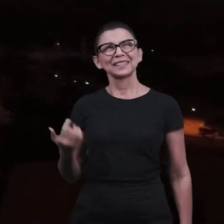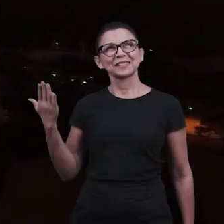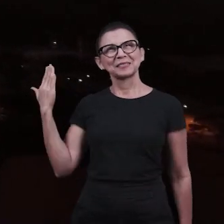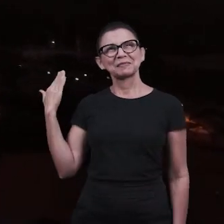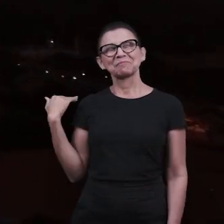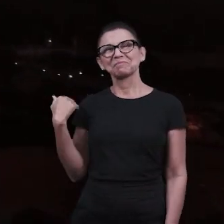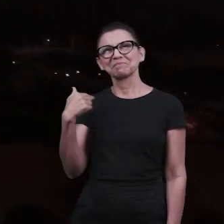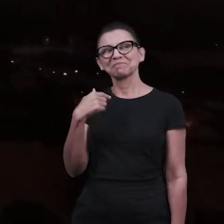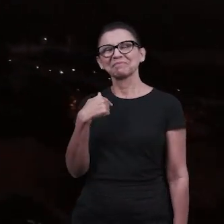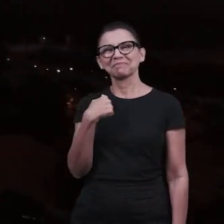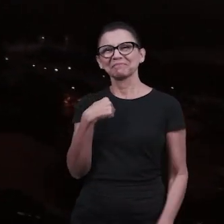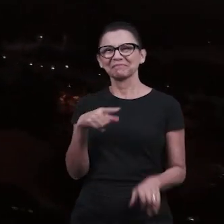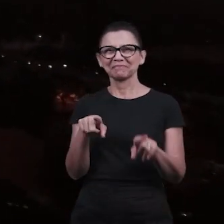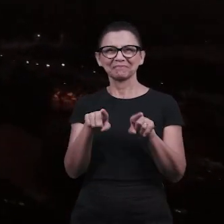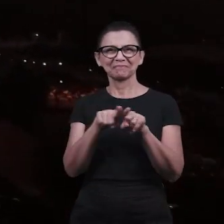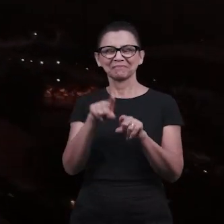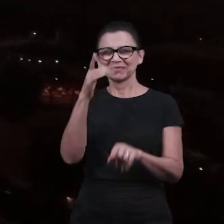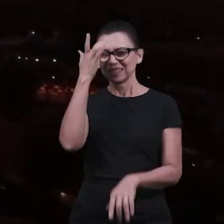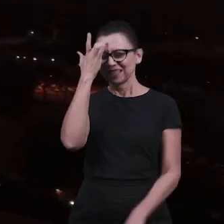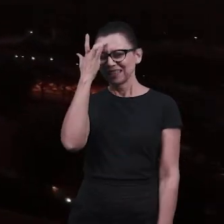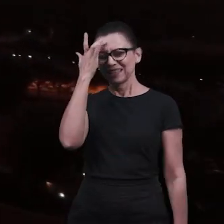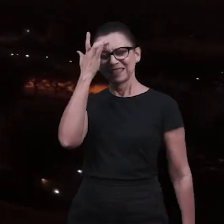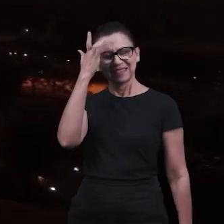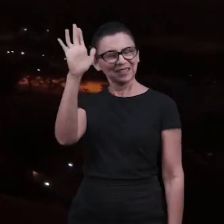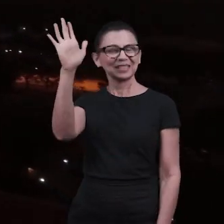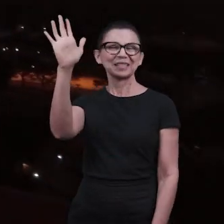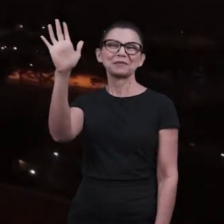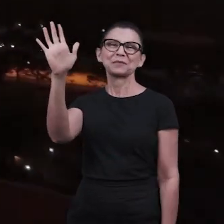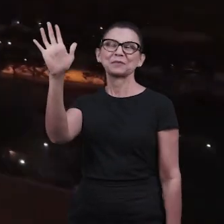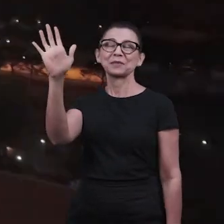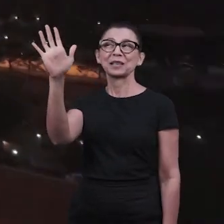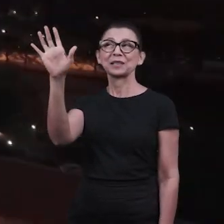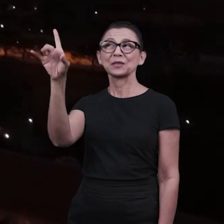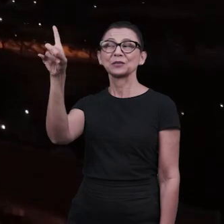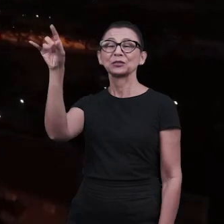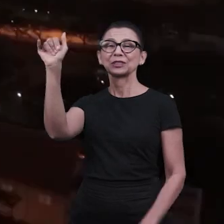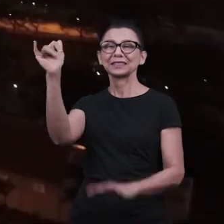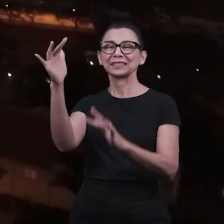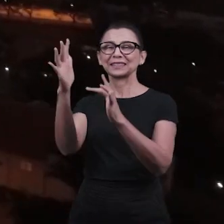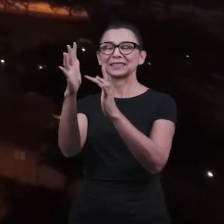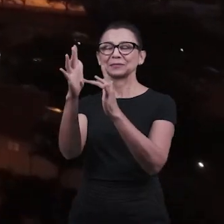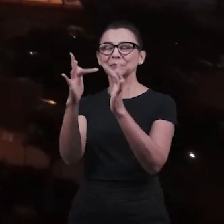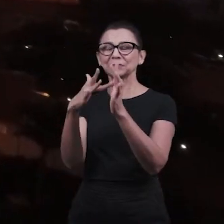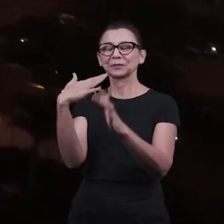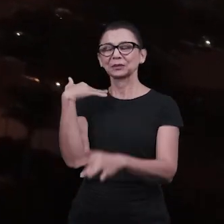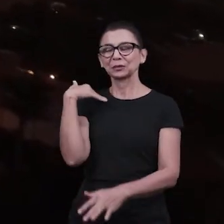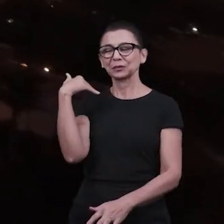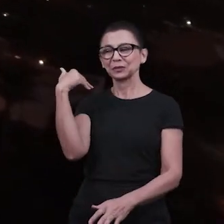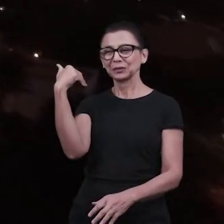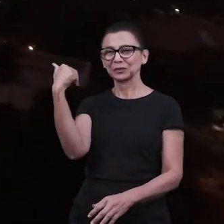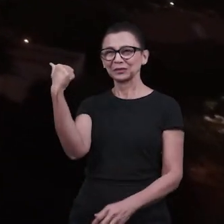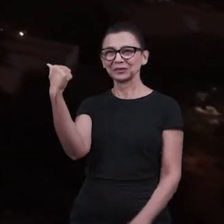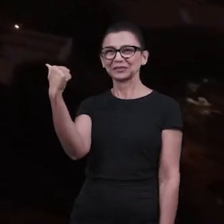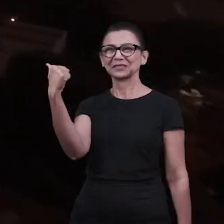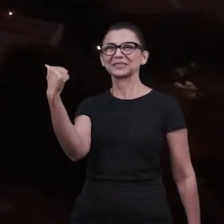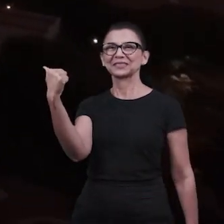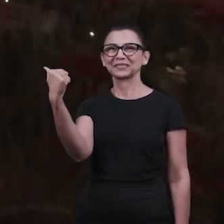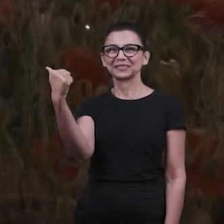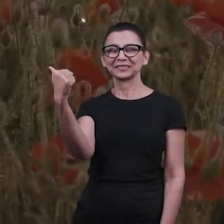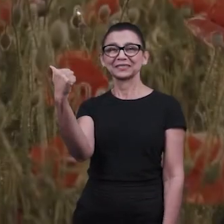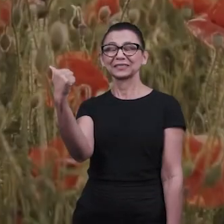não sabia, mas Jesus um dia me encontrou.